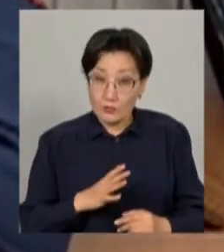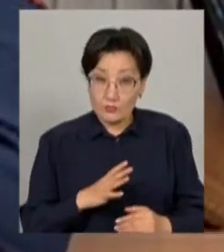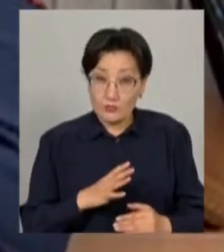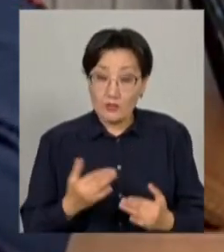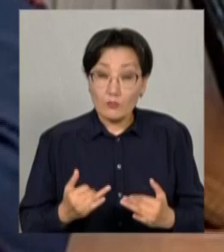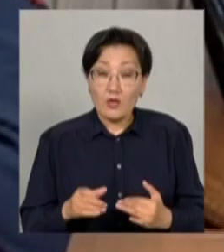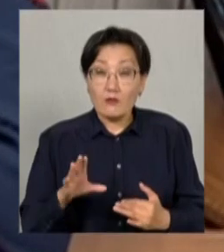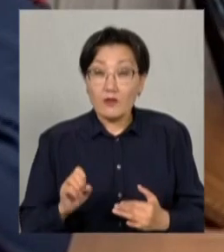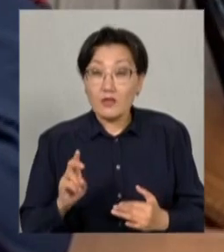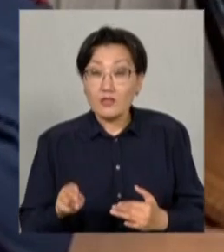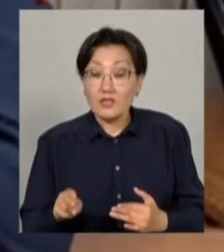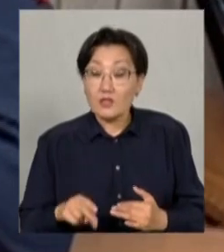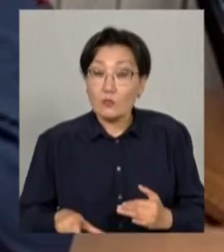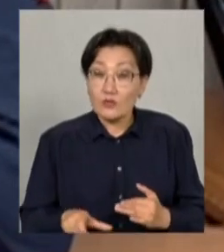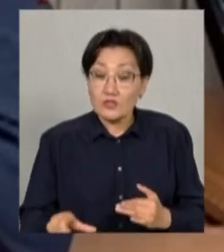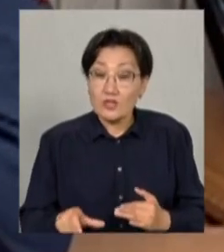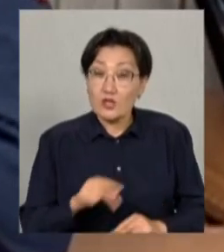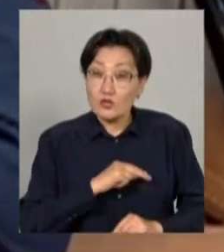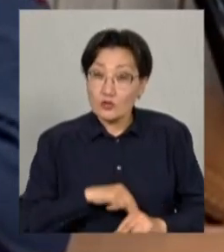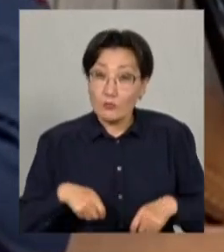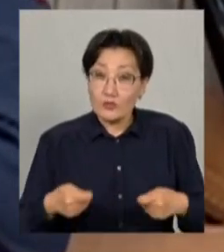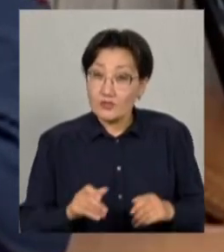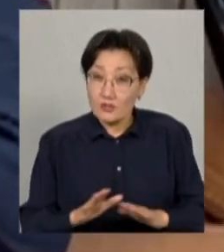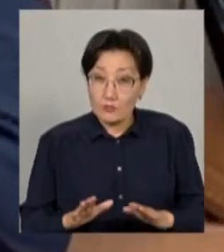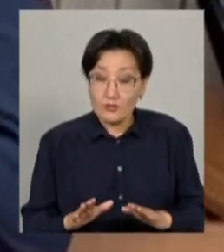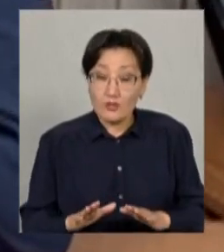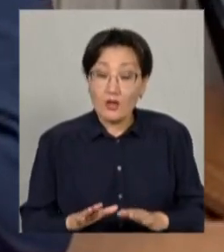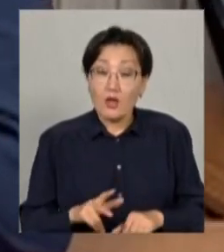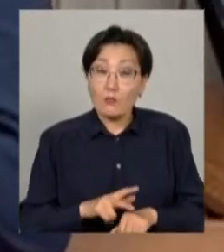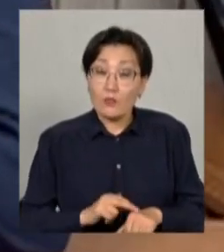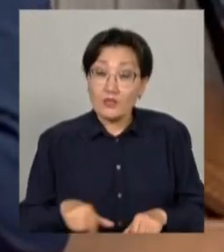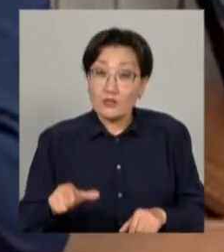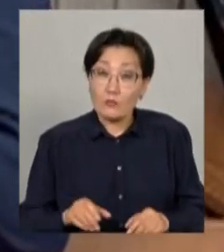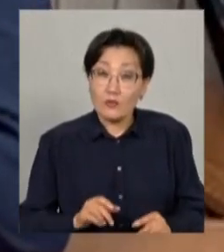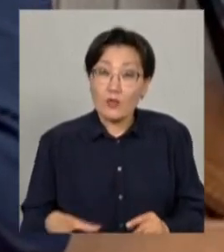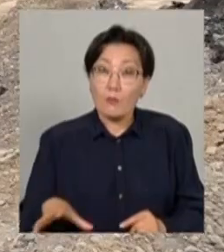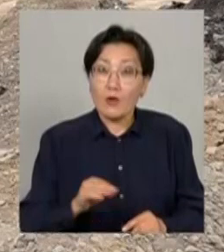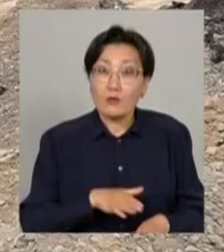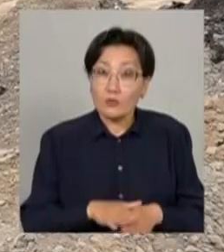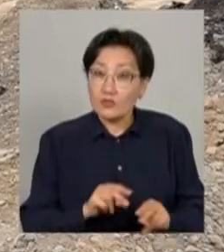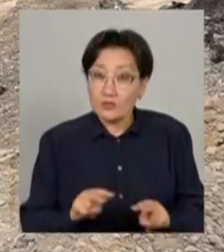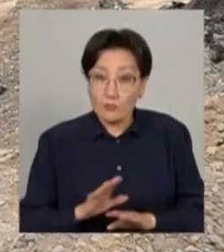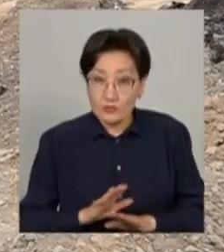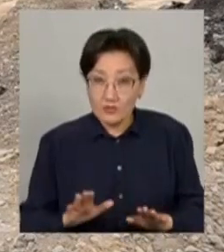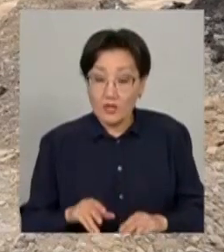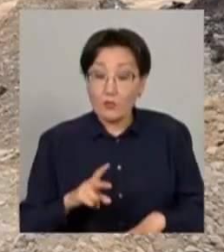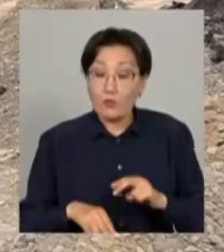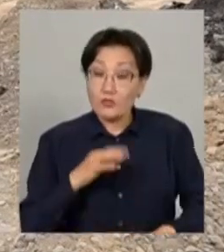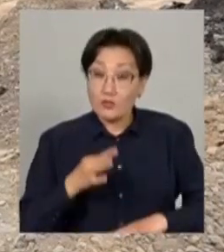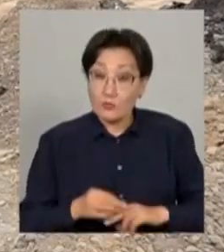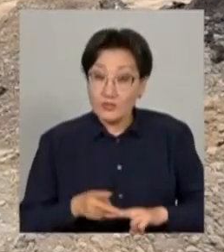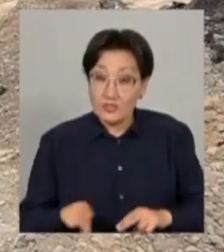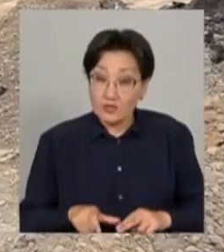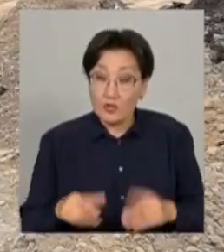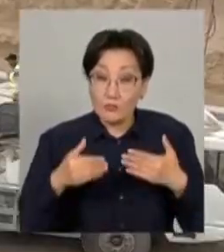кезде Бакат автожолы іске қосылмағандықтан патрульдік полиция инспекторларымен бағыт қарастырылмаған. Ал құрылысқа жауаптылар бұл